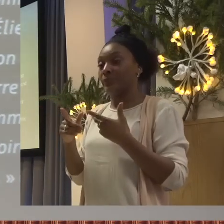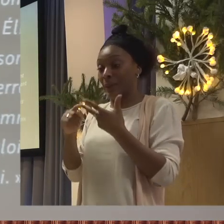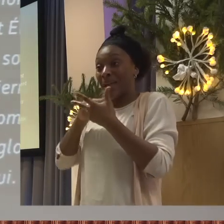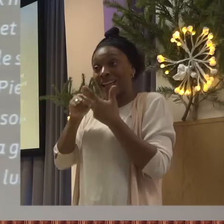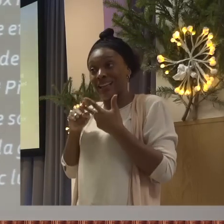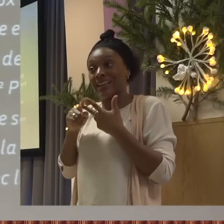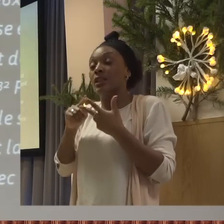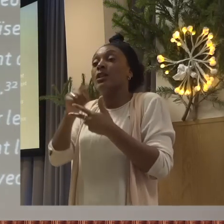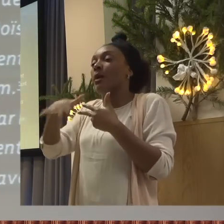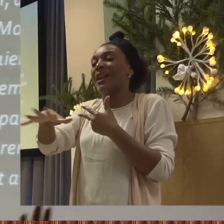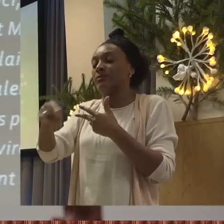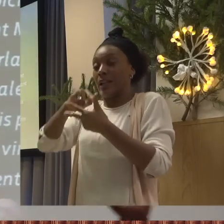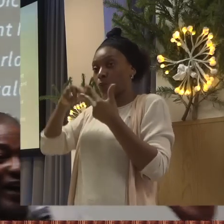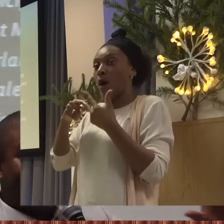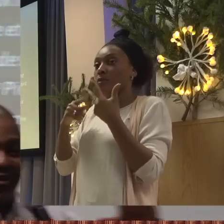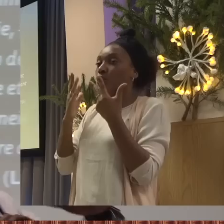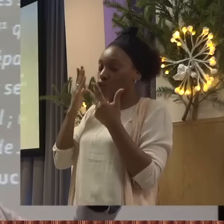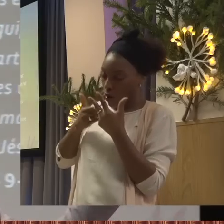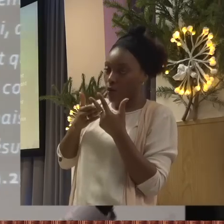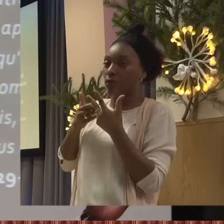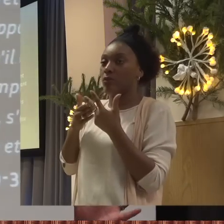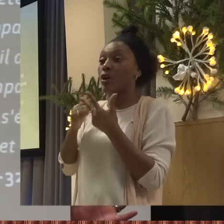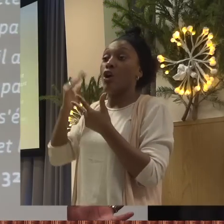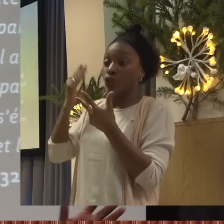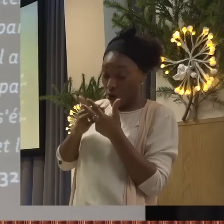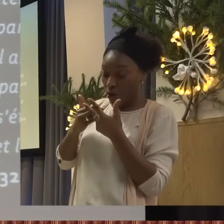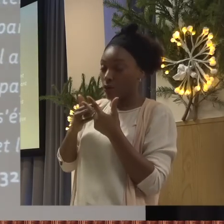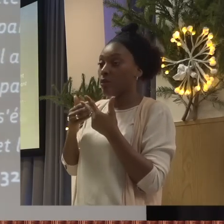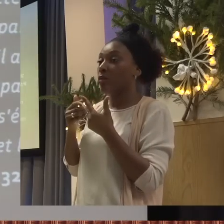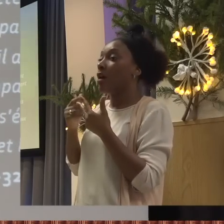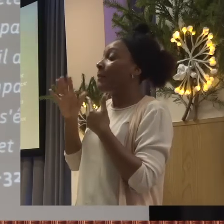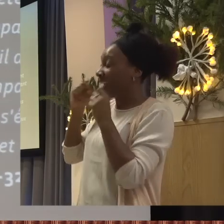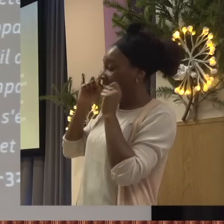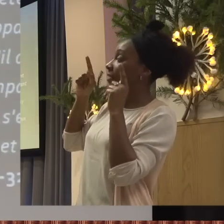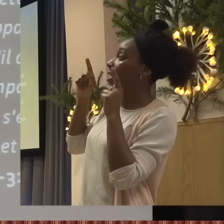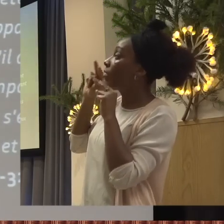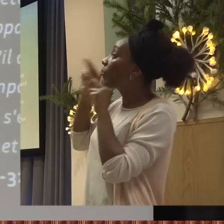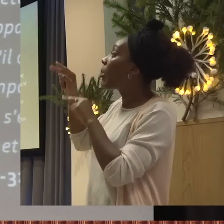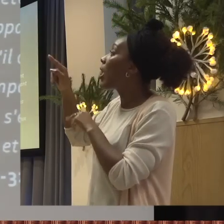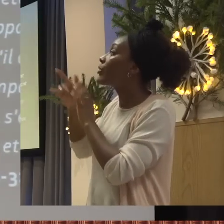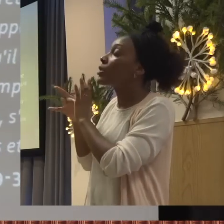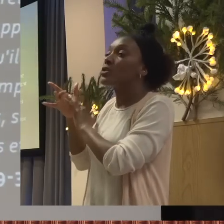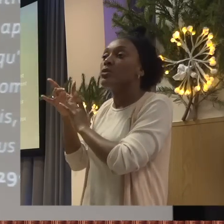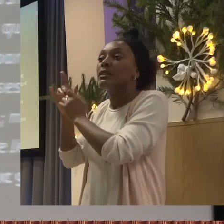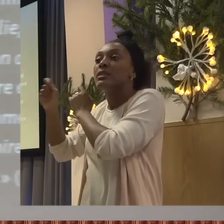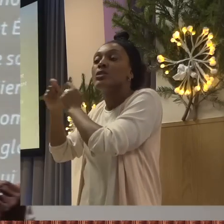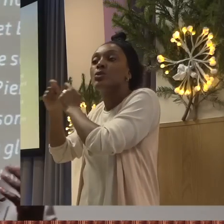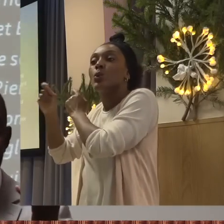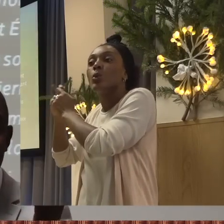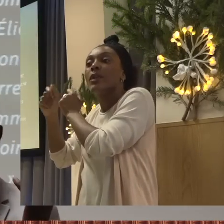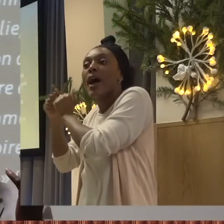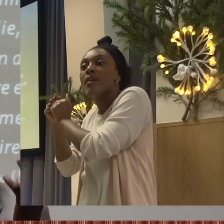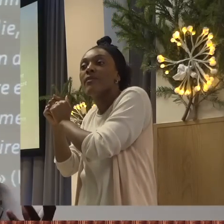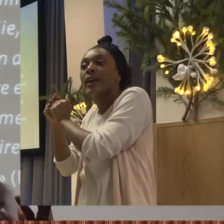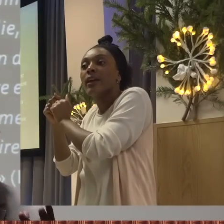dernière partie, la partie où la gloire de Jésus se révèle. Or que Jésus était parti à la montagne pour avoir cet entretien